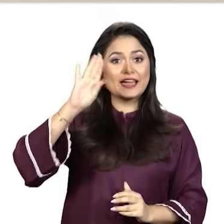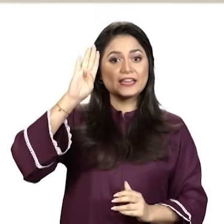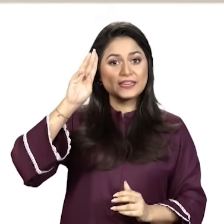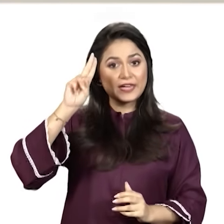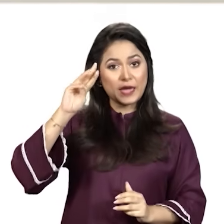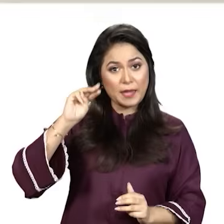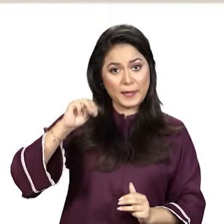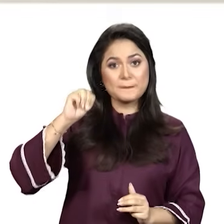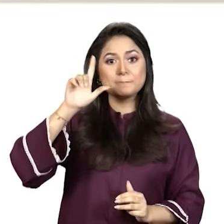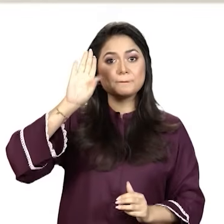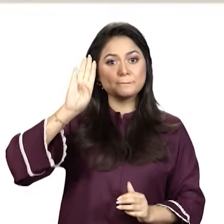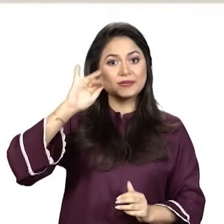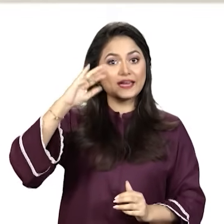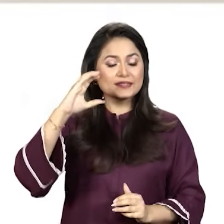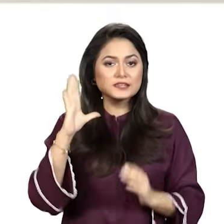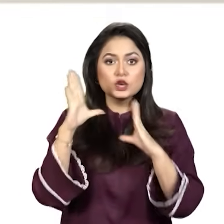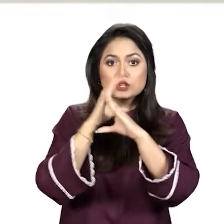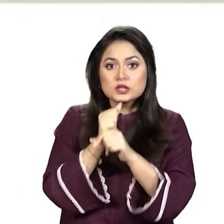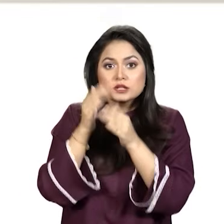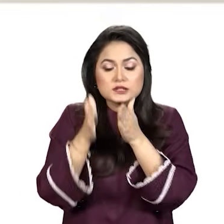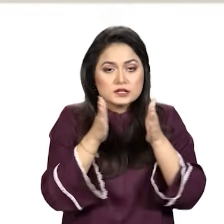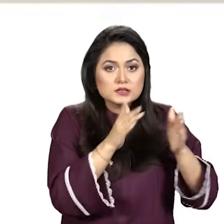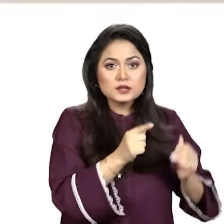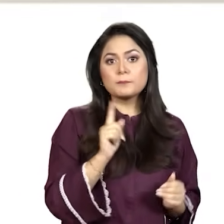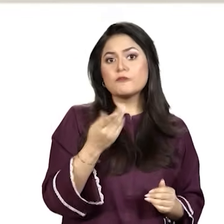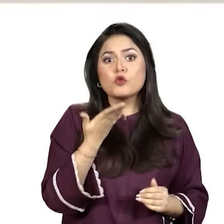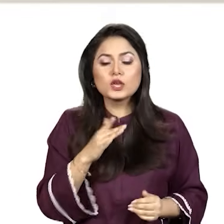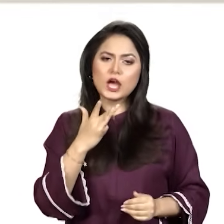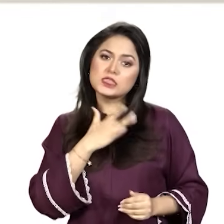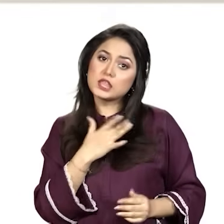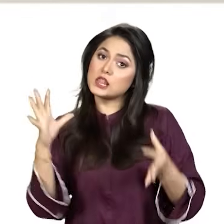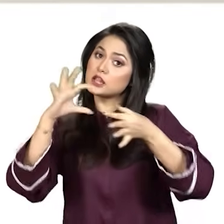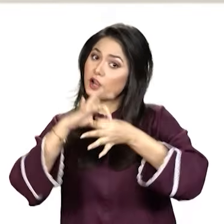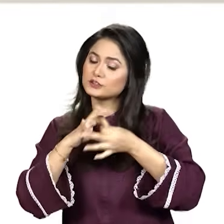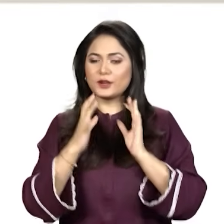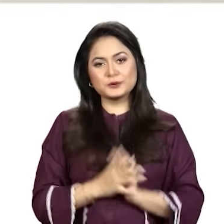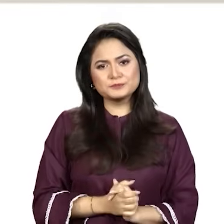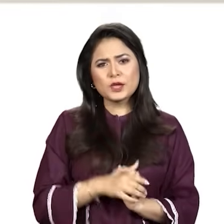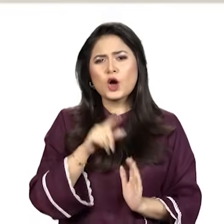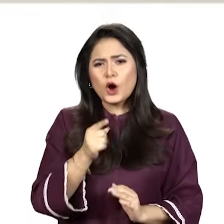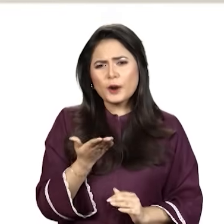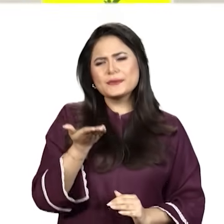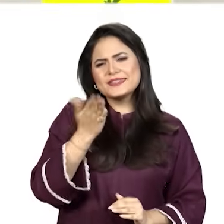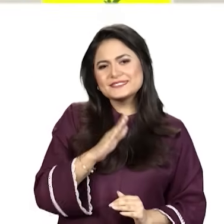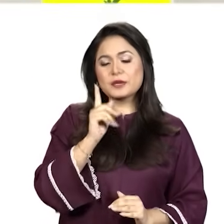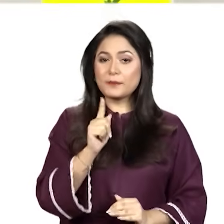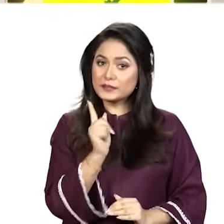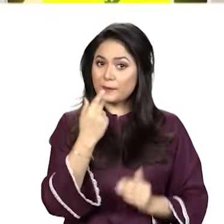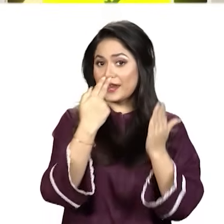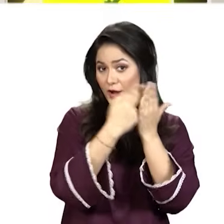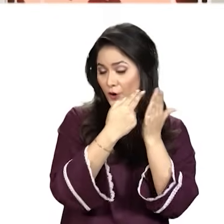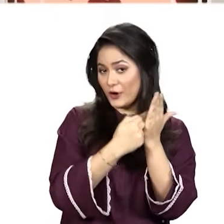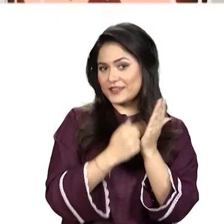लेते हैं। यहाँ वो सब होता है जिसे हम अमूमन दिल से मुंसलिक करते हैं। और फिर बारी आती है हिपोकैम्पस